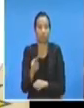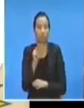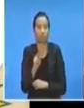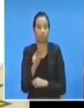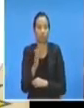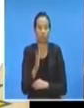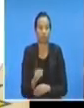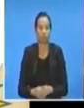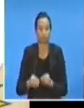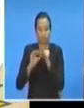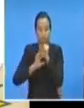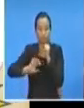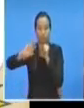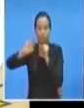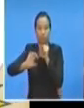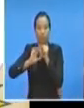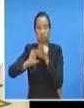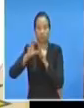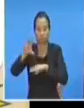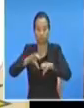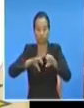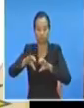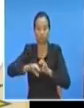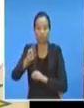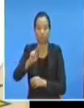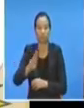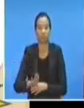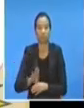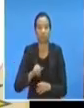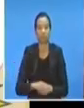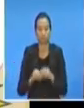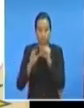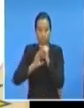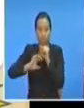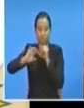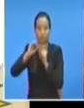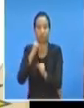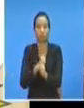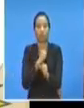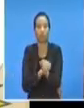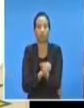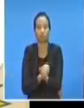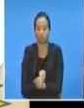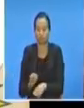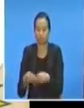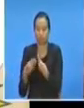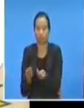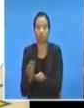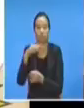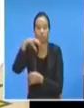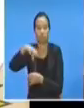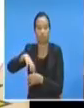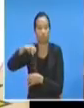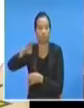และให้กสทช.ไปศึกษาเพิ่มเติมถึงการจัดระบบกสทช.ก็ไปจ้างบริษัท Infinity